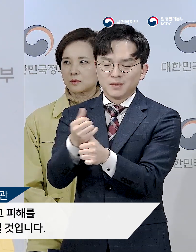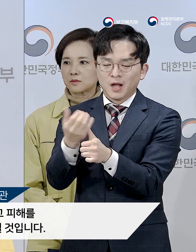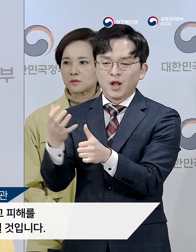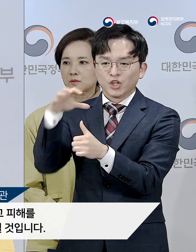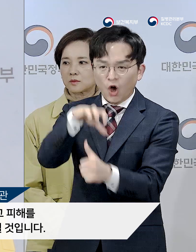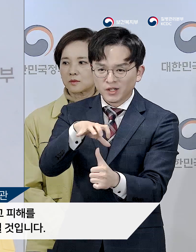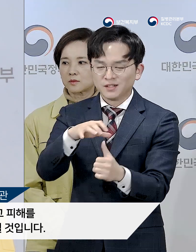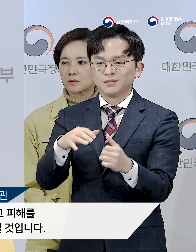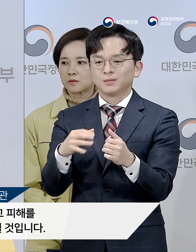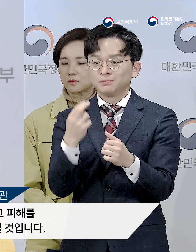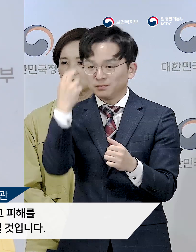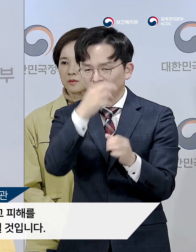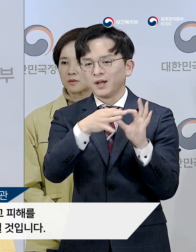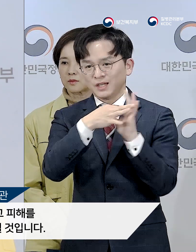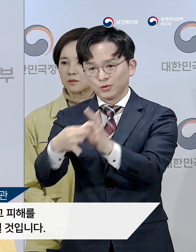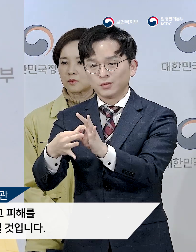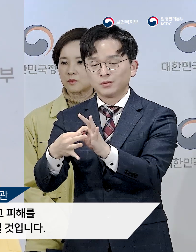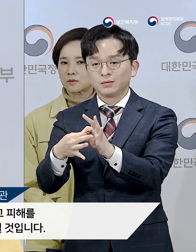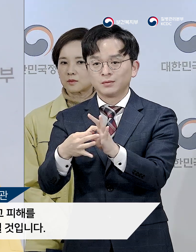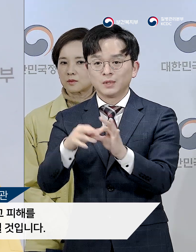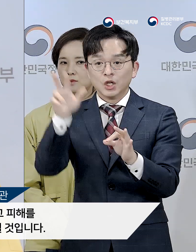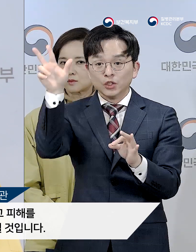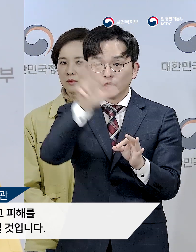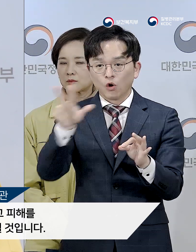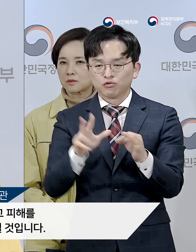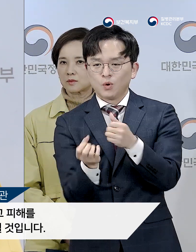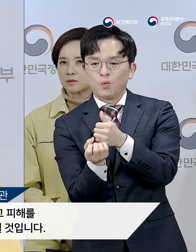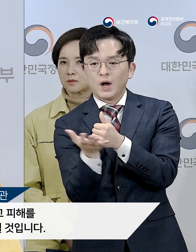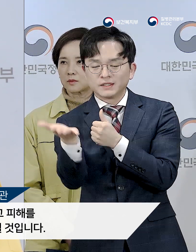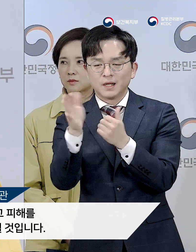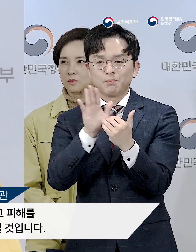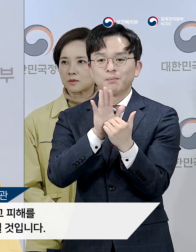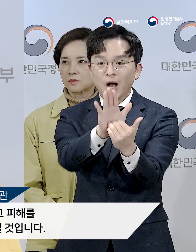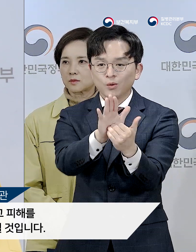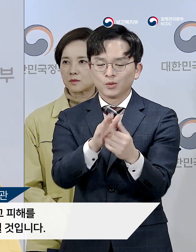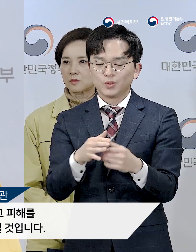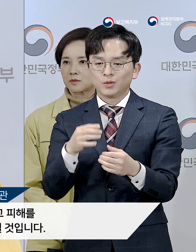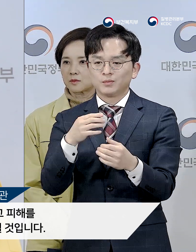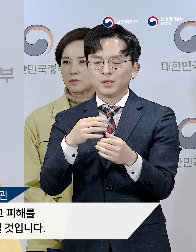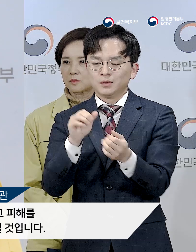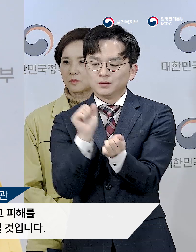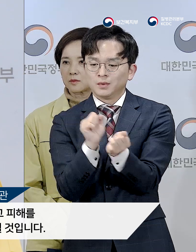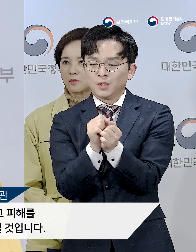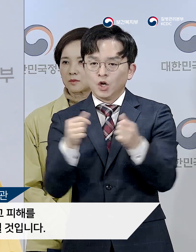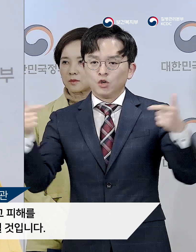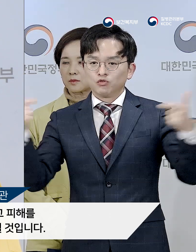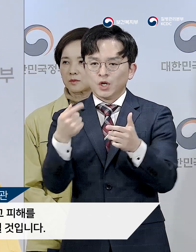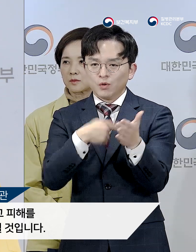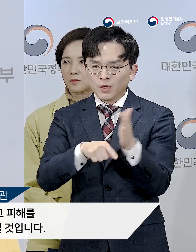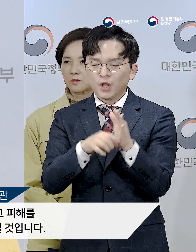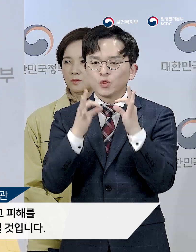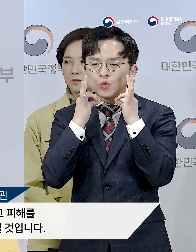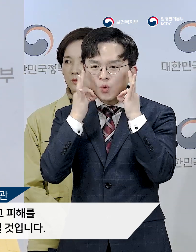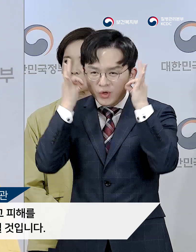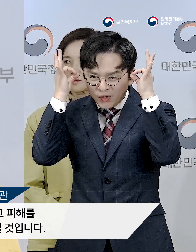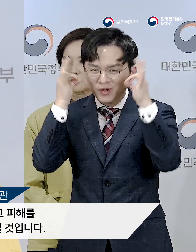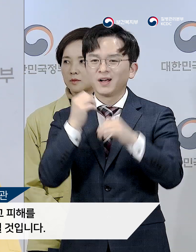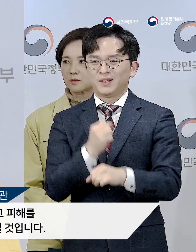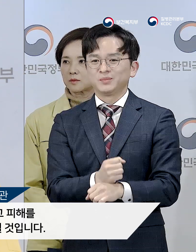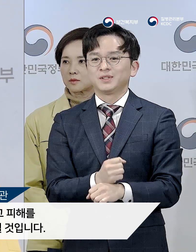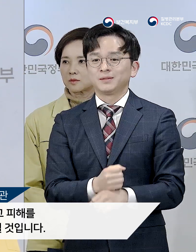봉쇄 정책을 유지하면서 지역사회 확산을 차단하고 피해를 최소화하는 전략 두 방향을